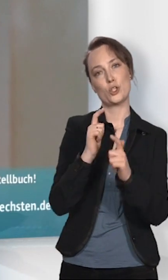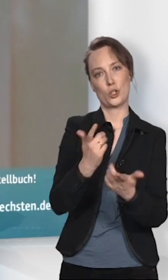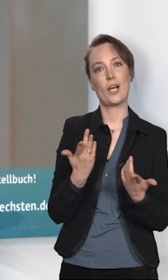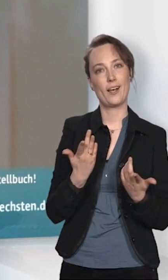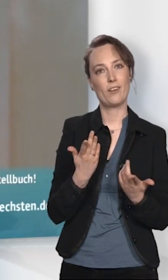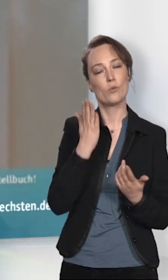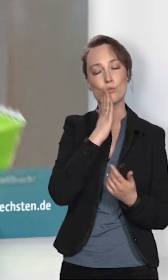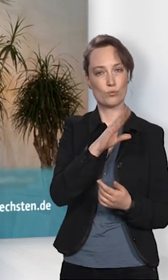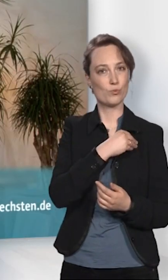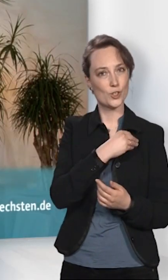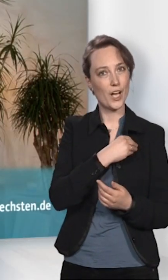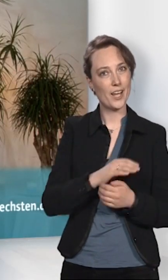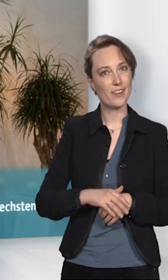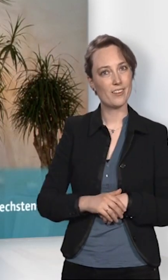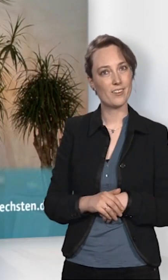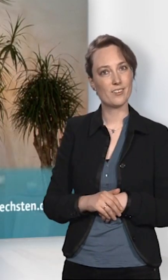Sie sich.